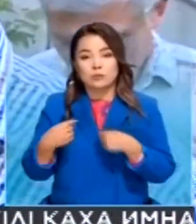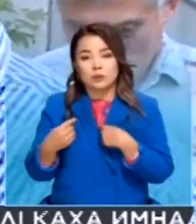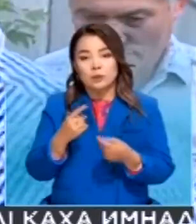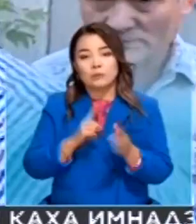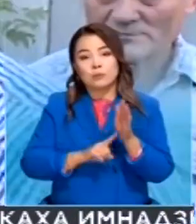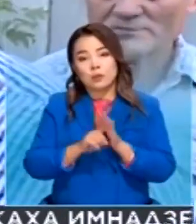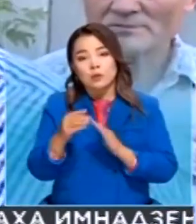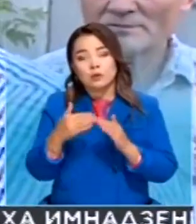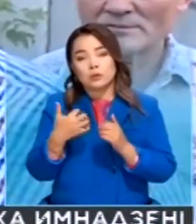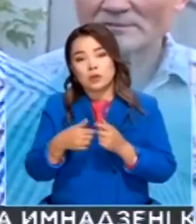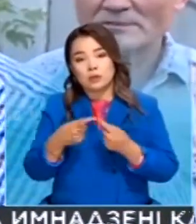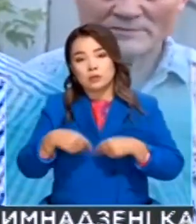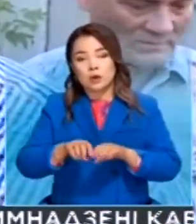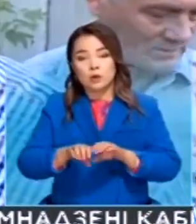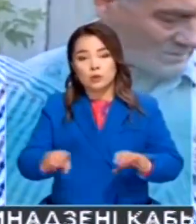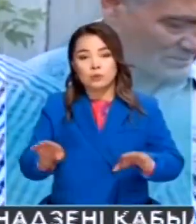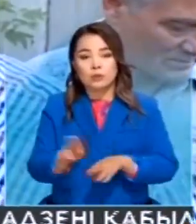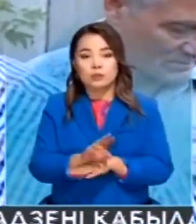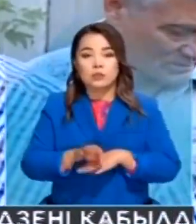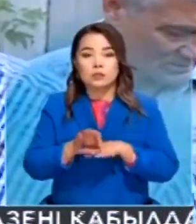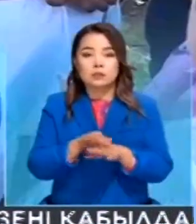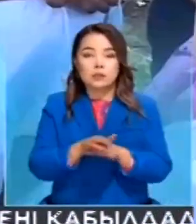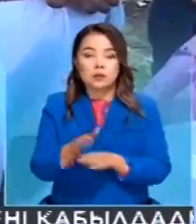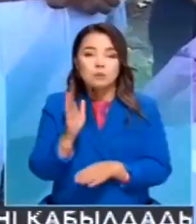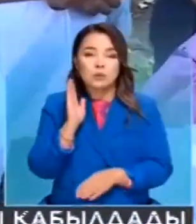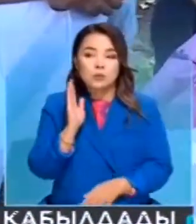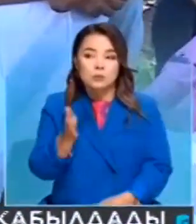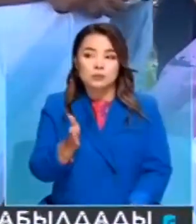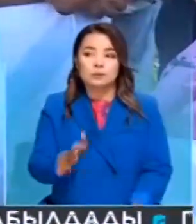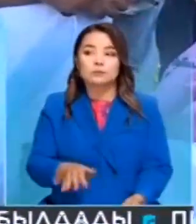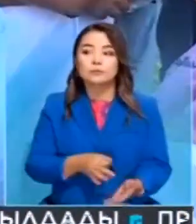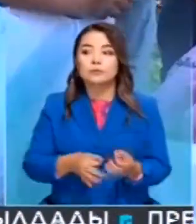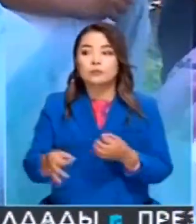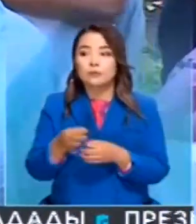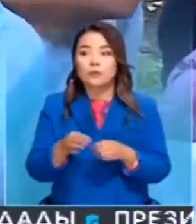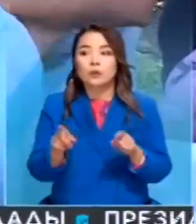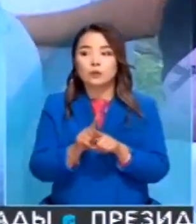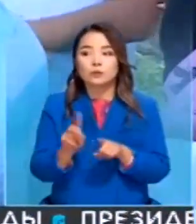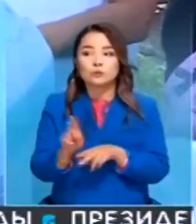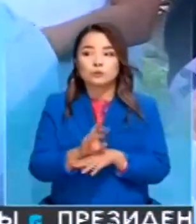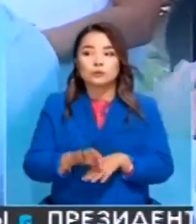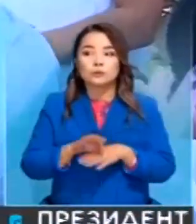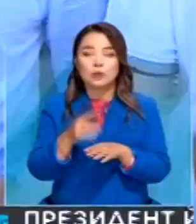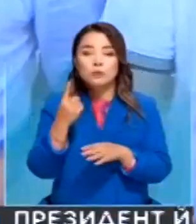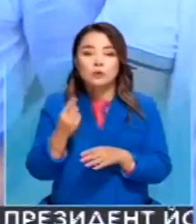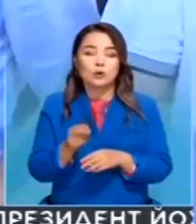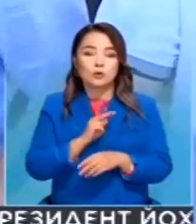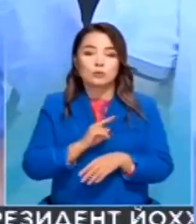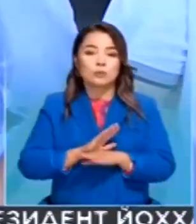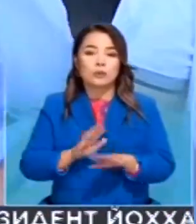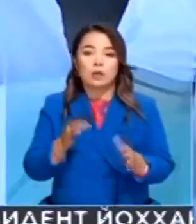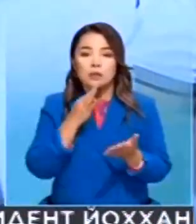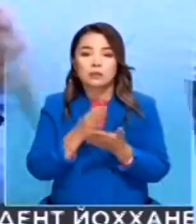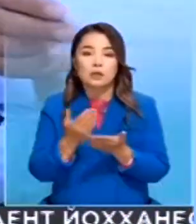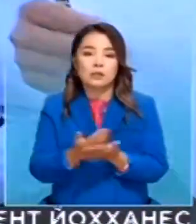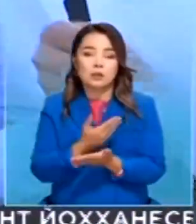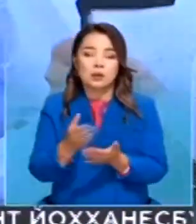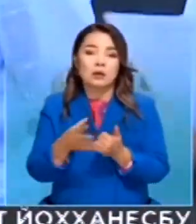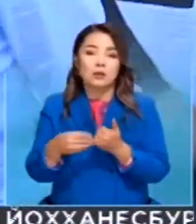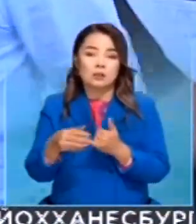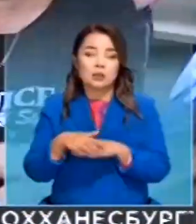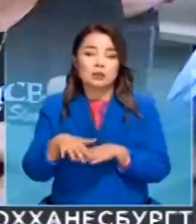әуелі үй арасындағы осы құбырларды ретке келтіріп алуымыз керек. Аудан ішілік құбырларды жөндеу бір күндік жұмыс емес екені анық. Оған әлі қаржы